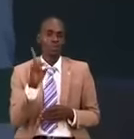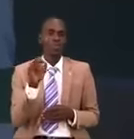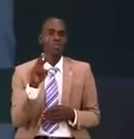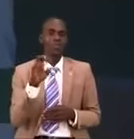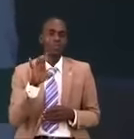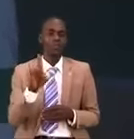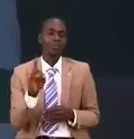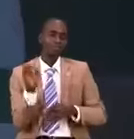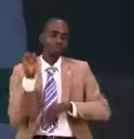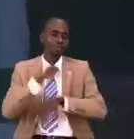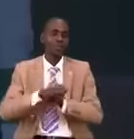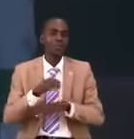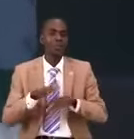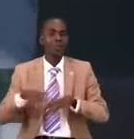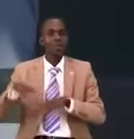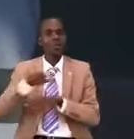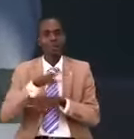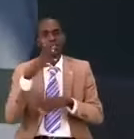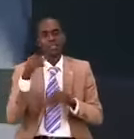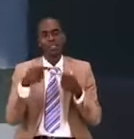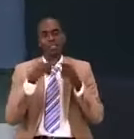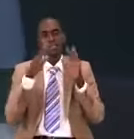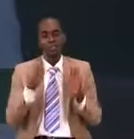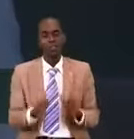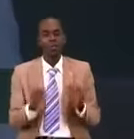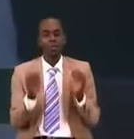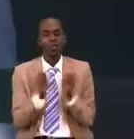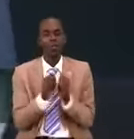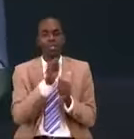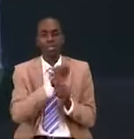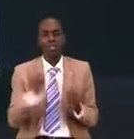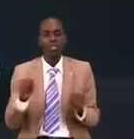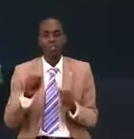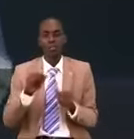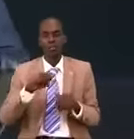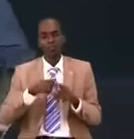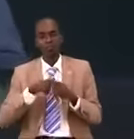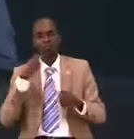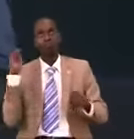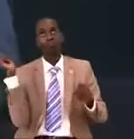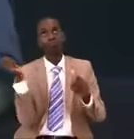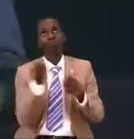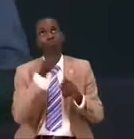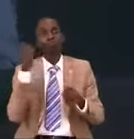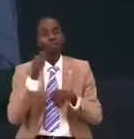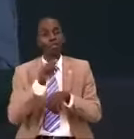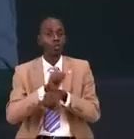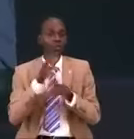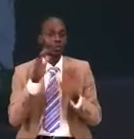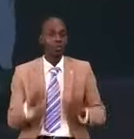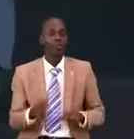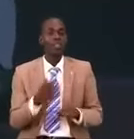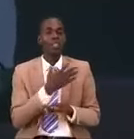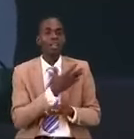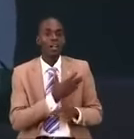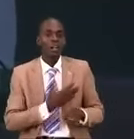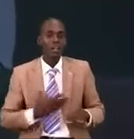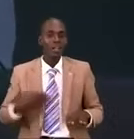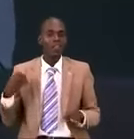et le terre à ça et le OTA la vie sans avoir d'épée à la